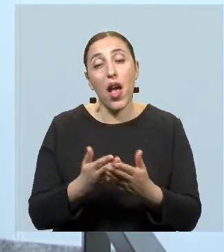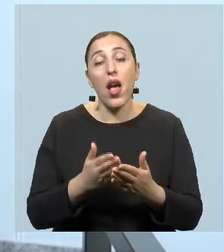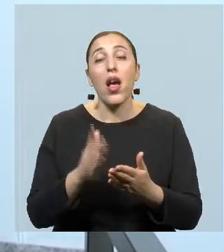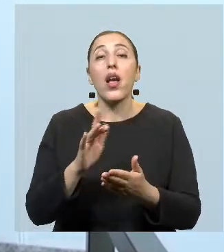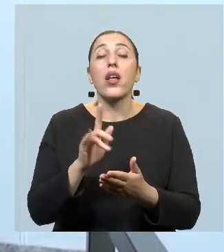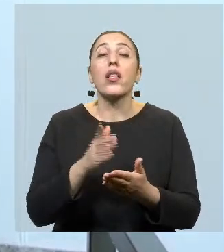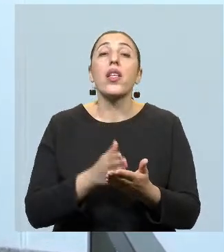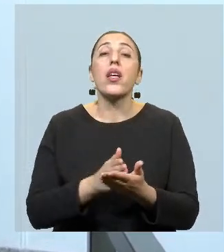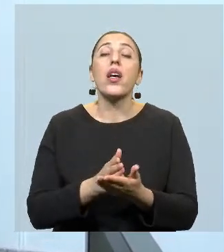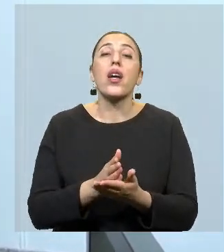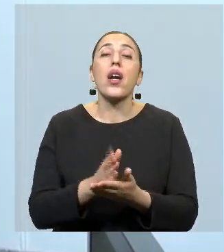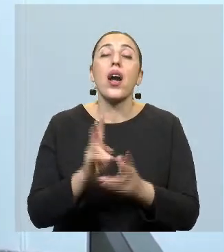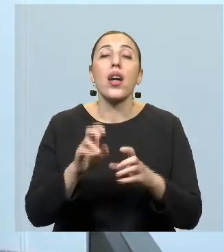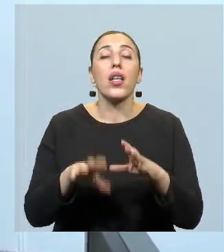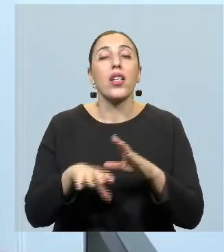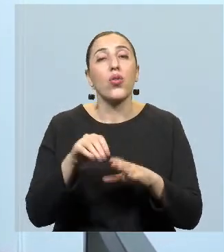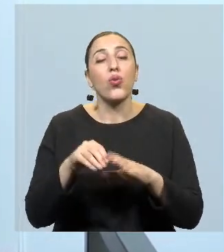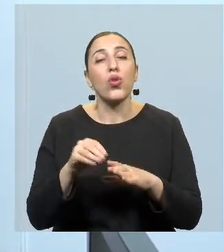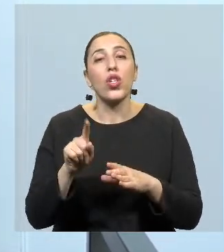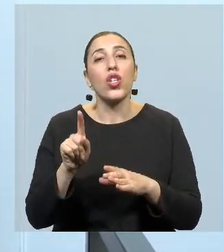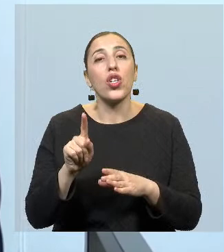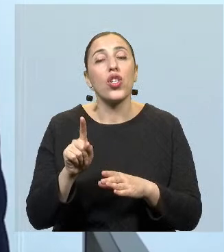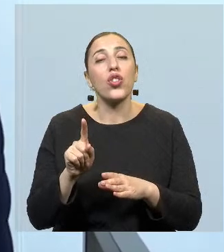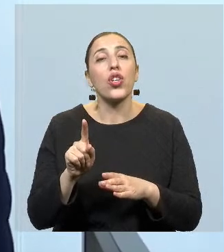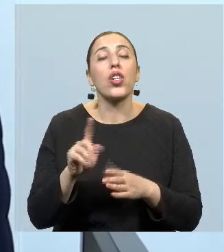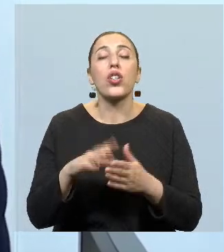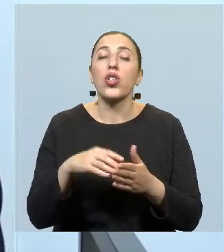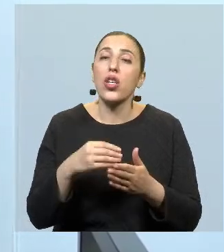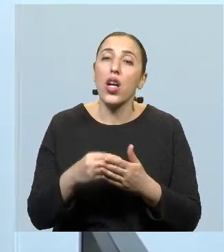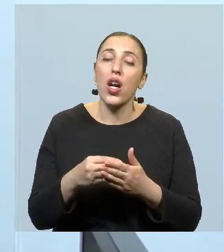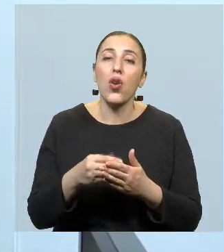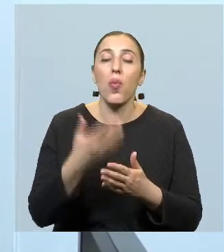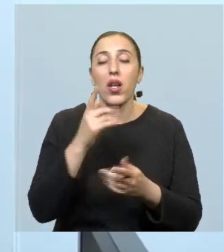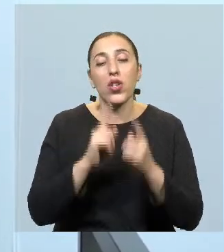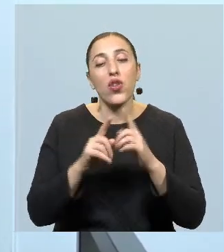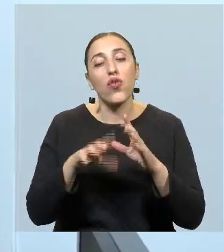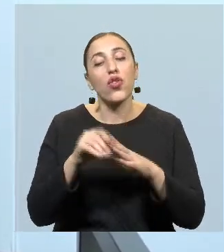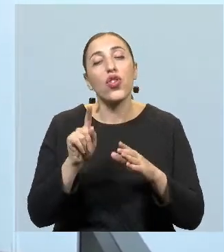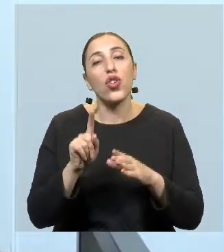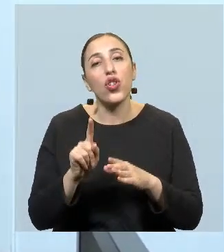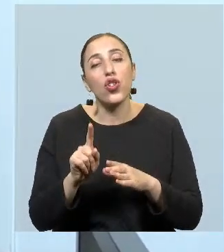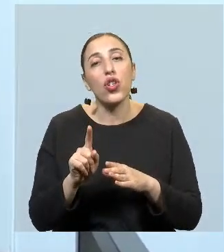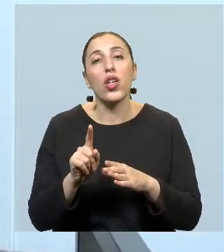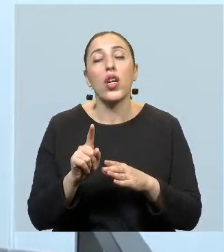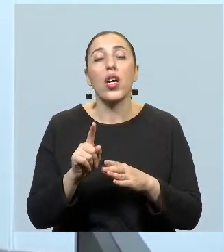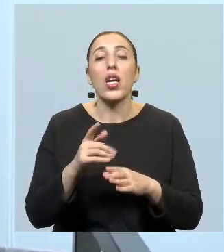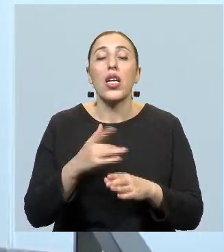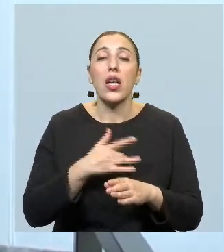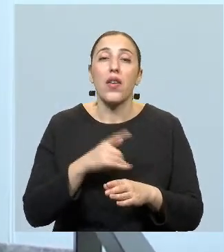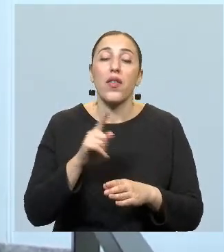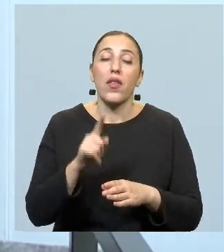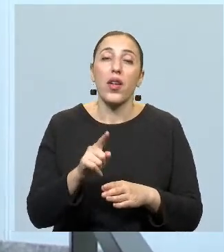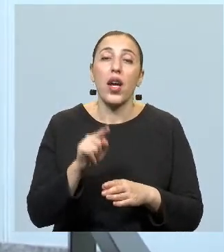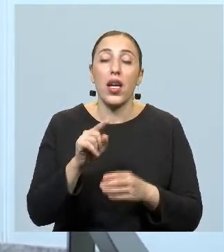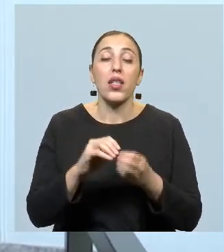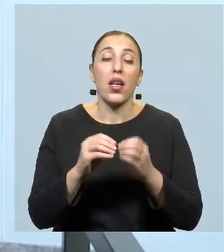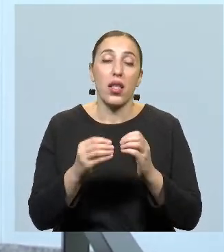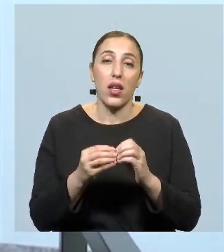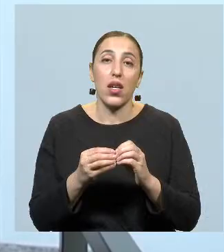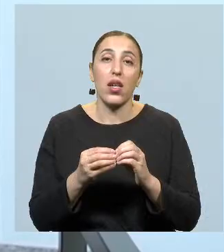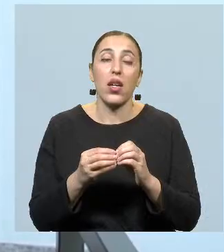ինչ այրանի ձենտադրում, խորդահանական ընտրությունների ինչ այր այն ձենտադրում և կարծում արհասրակ հաղակական համակարքի խնդիրնը, որ